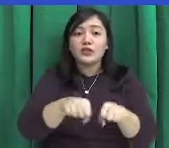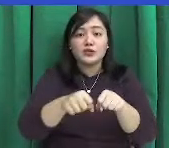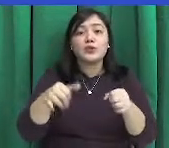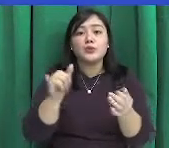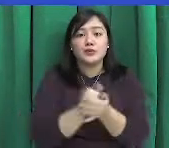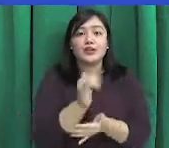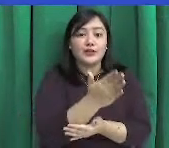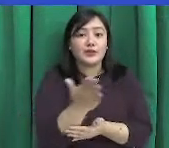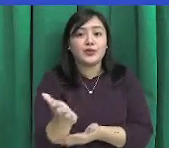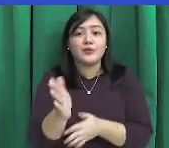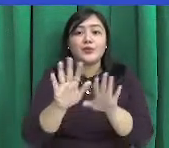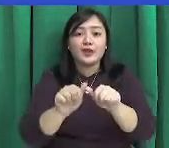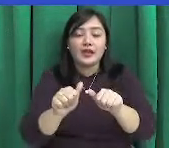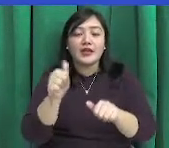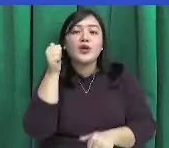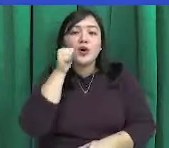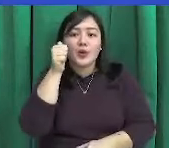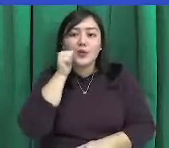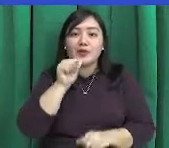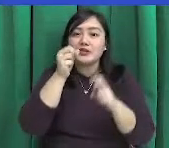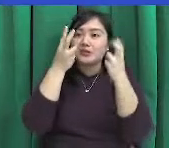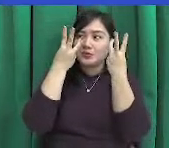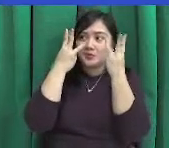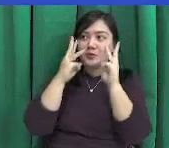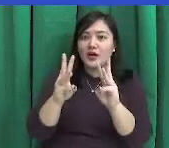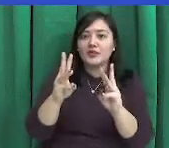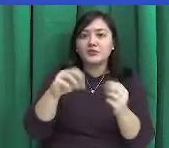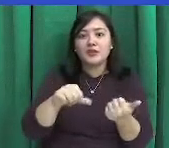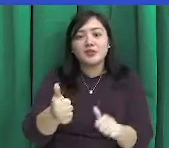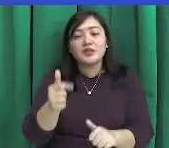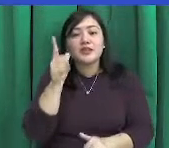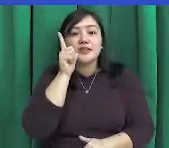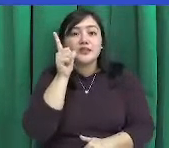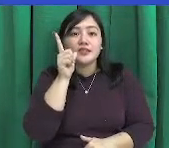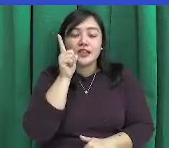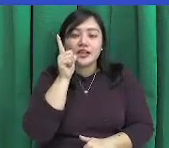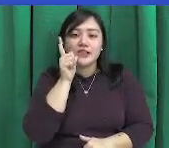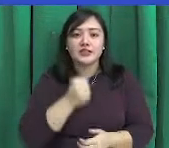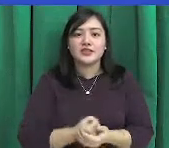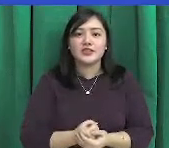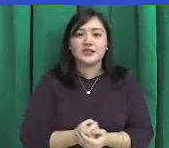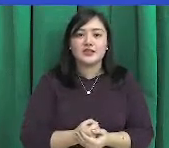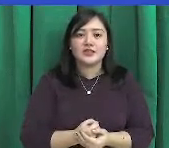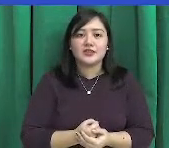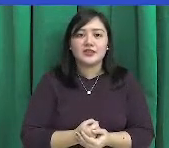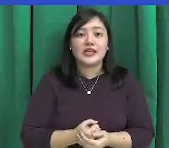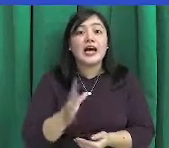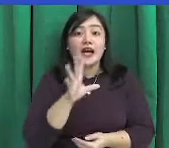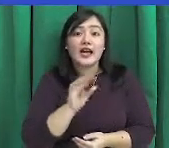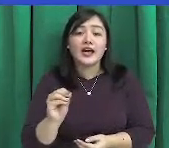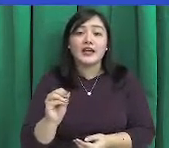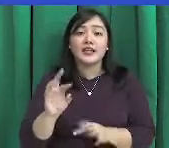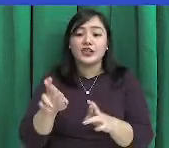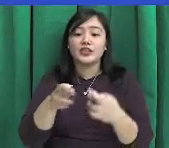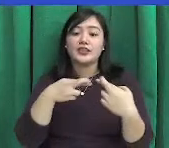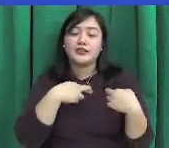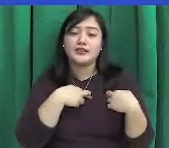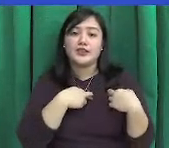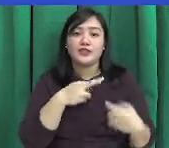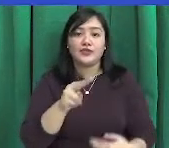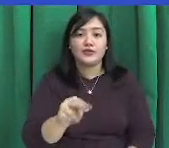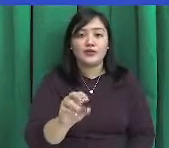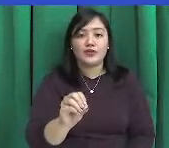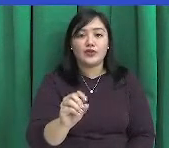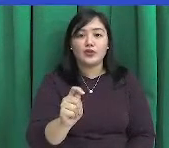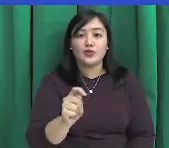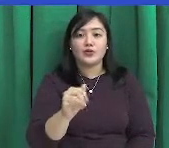ay manonotify at kayo po ay muli nyo maririnig ang nakaligtaan